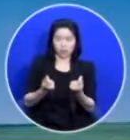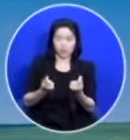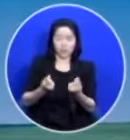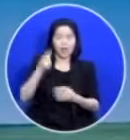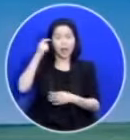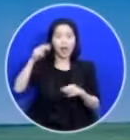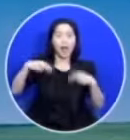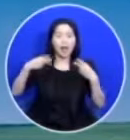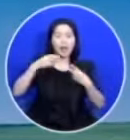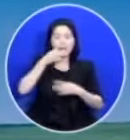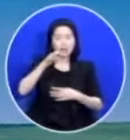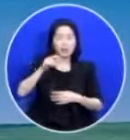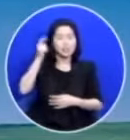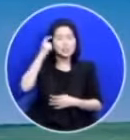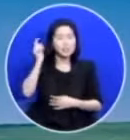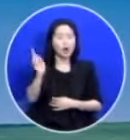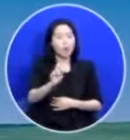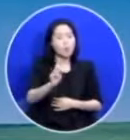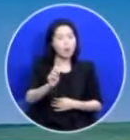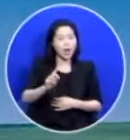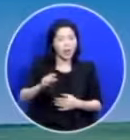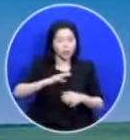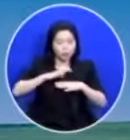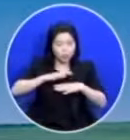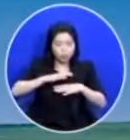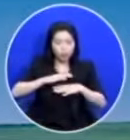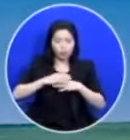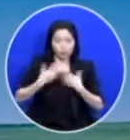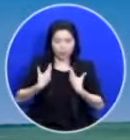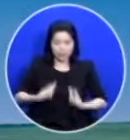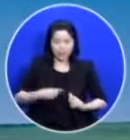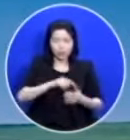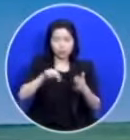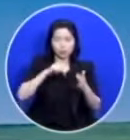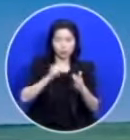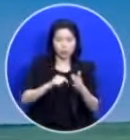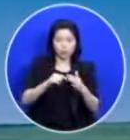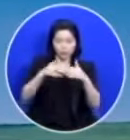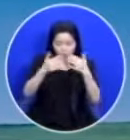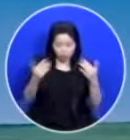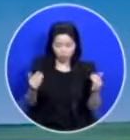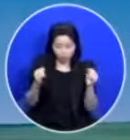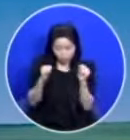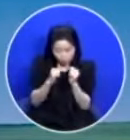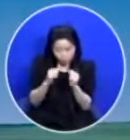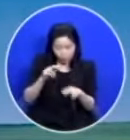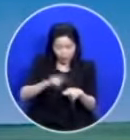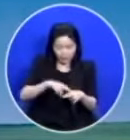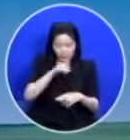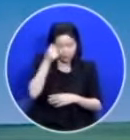내가 무엇 때문에 두려움과 좌절 속의 동굴 속에 웅크리고 앉아